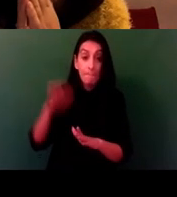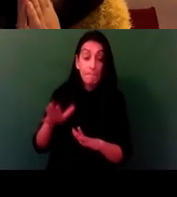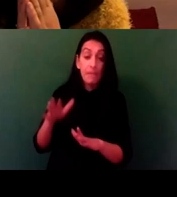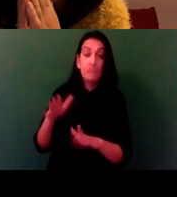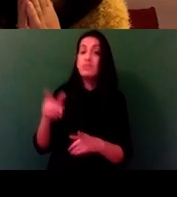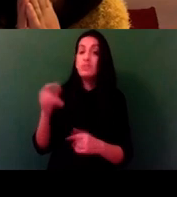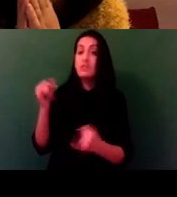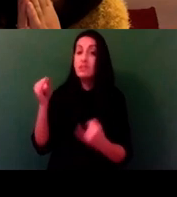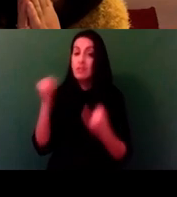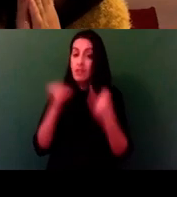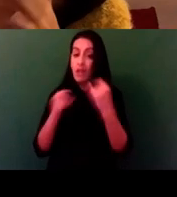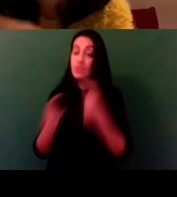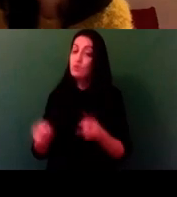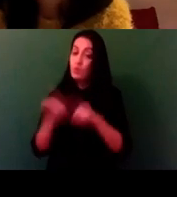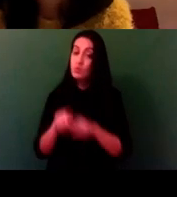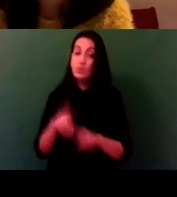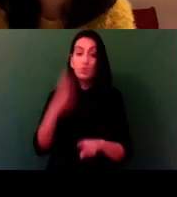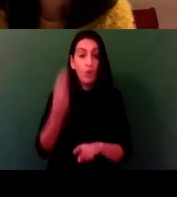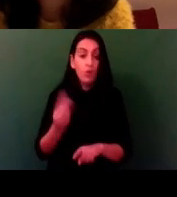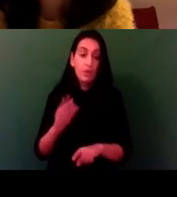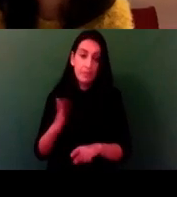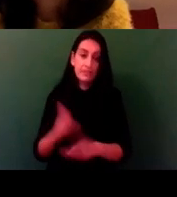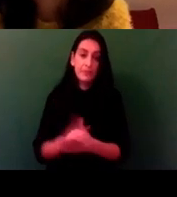geldi bana. Benim katkım bu kadar. Teşekkür ederim.